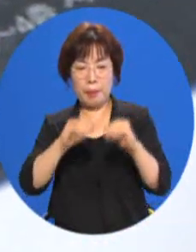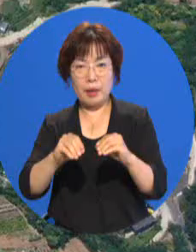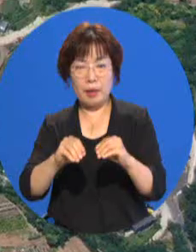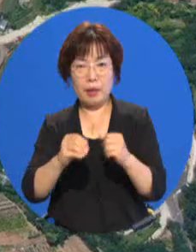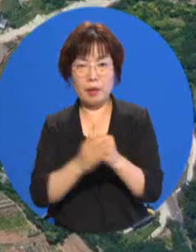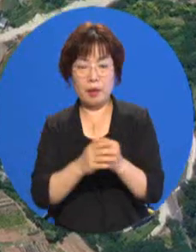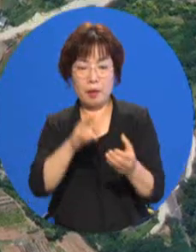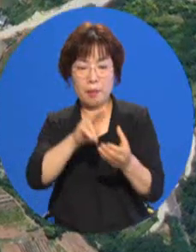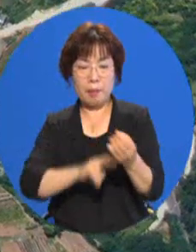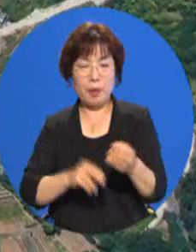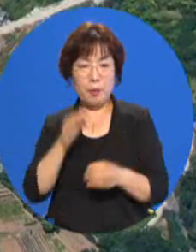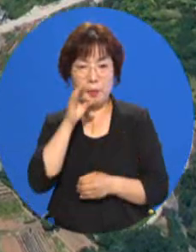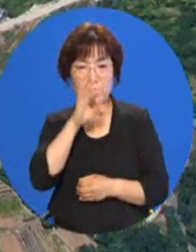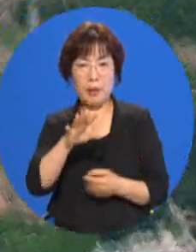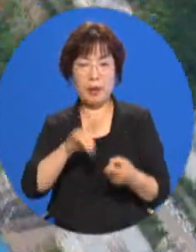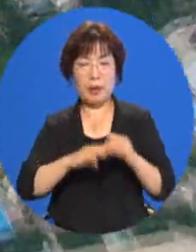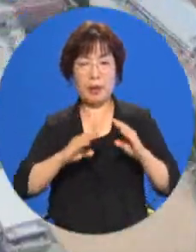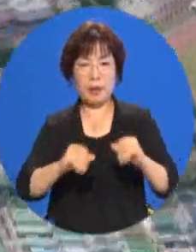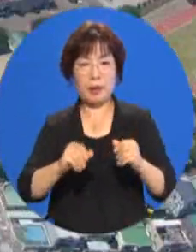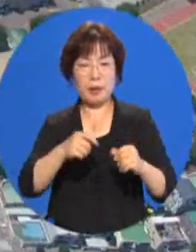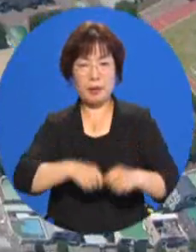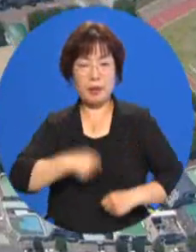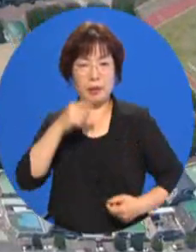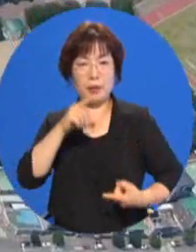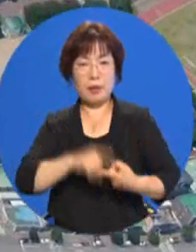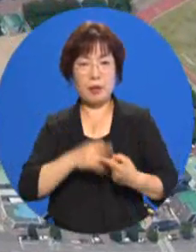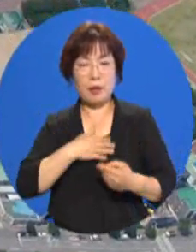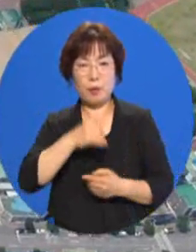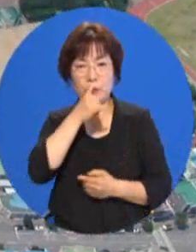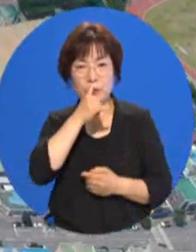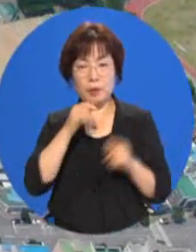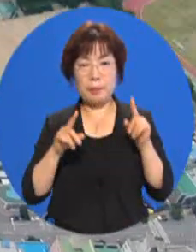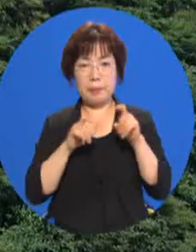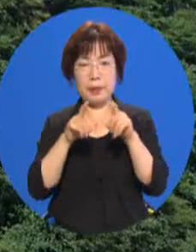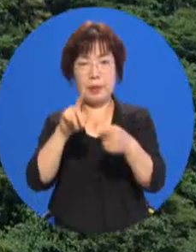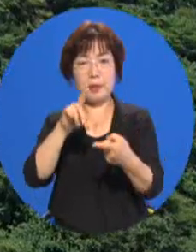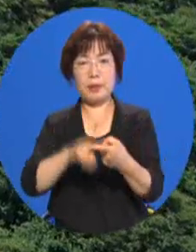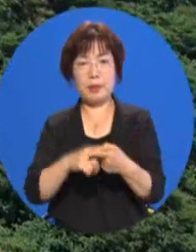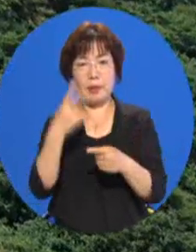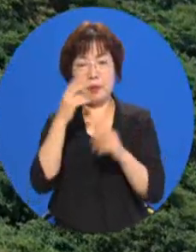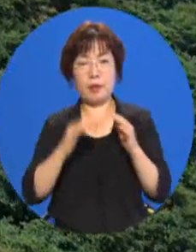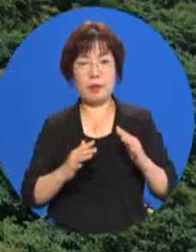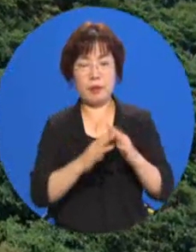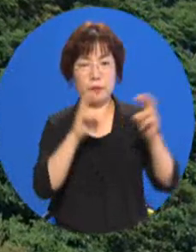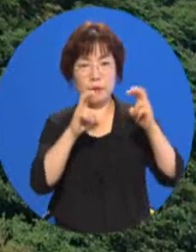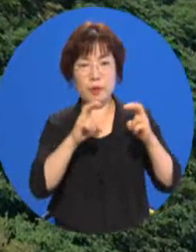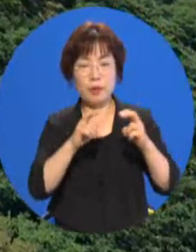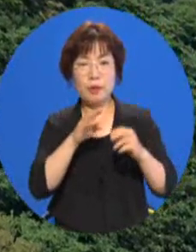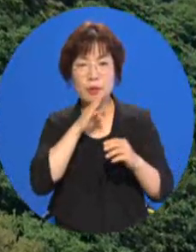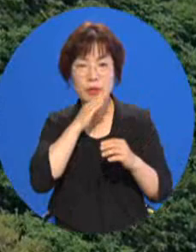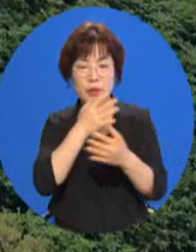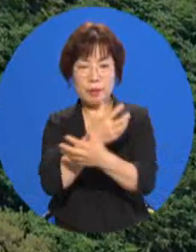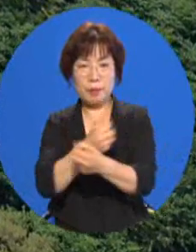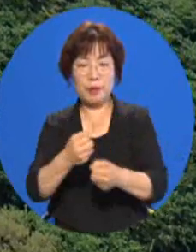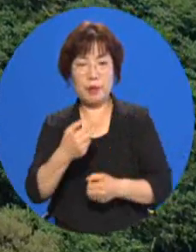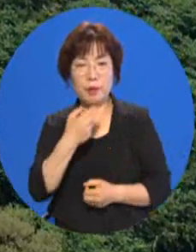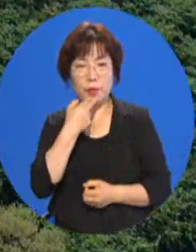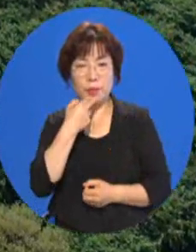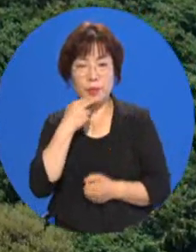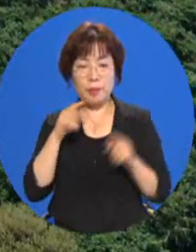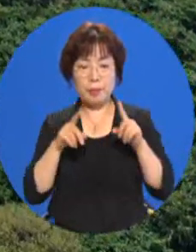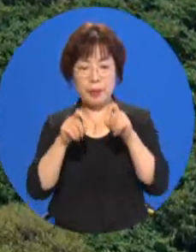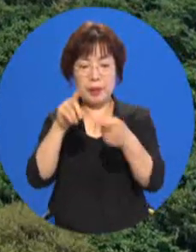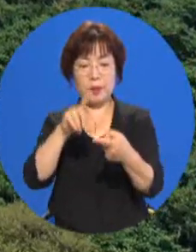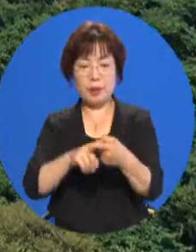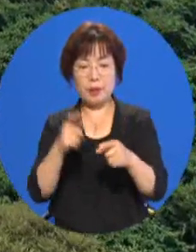받아 매매할 수 없는 땅이라는 사실을 알고 있었다는 의혹과 건설사와 실제로 시공계약을 하지 않았다는 의혹